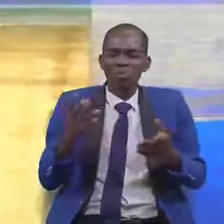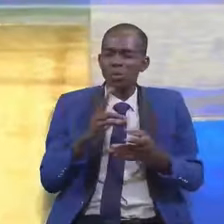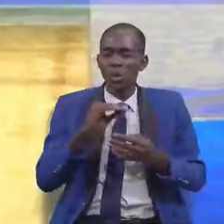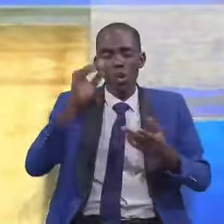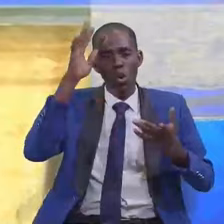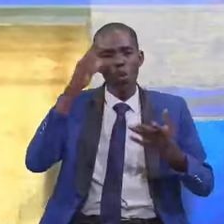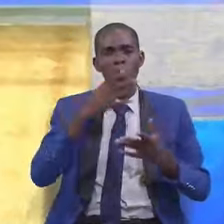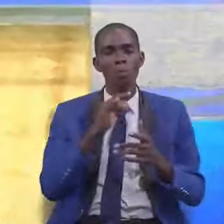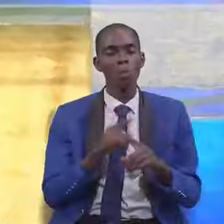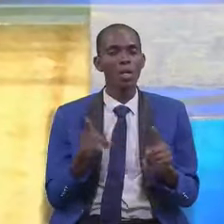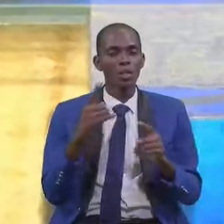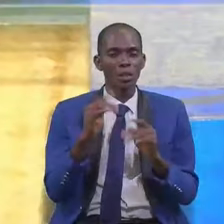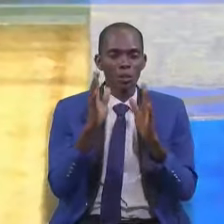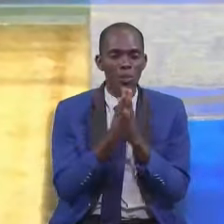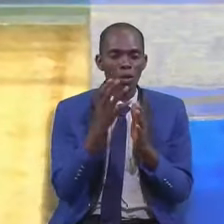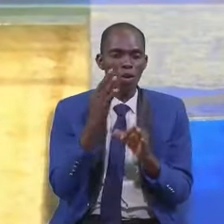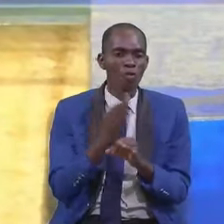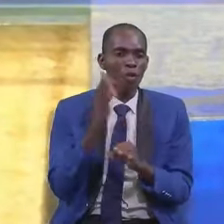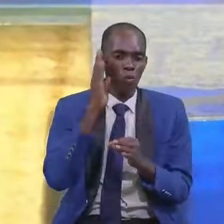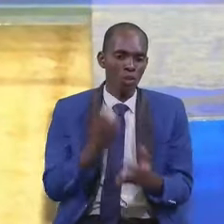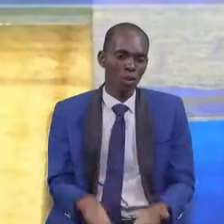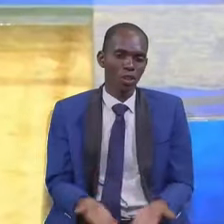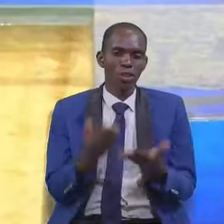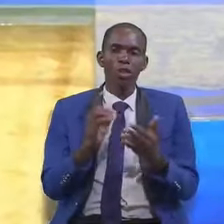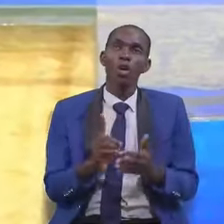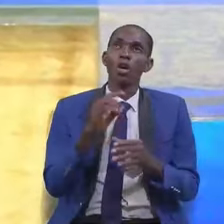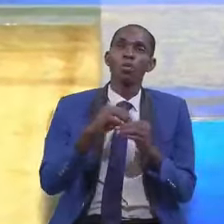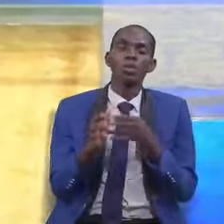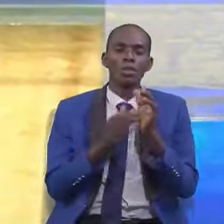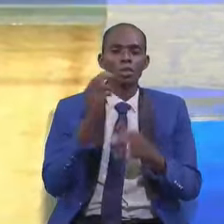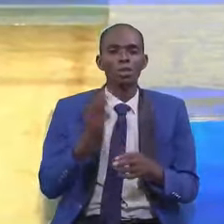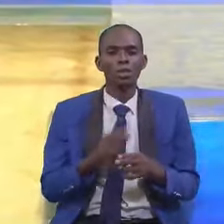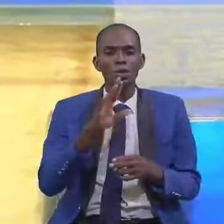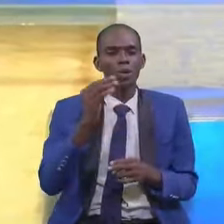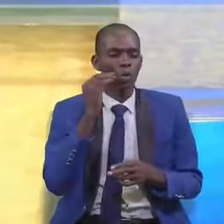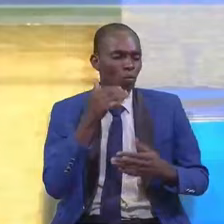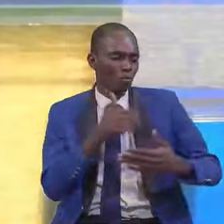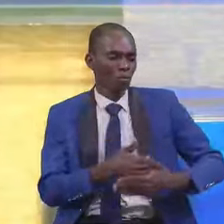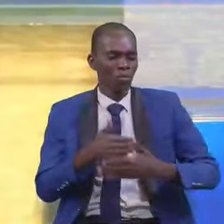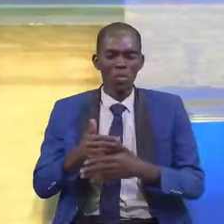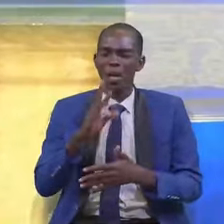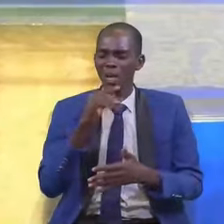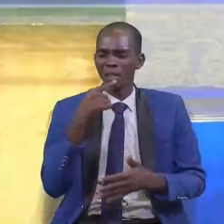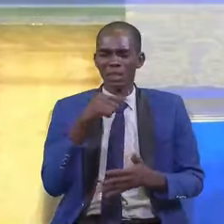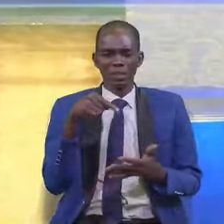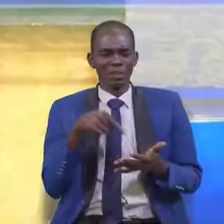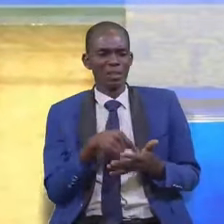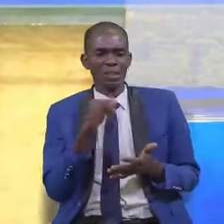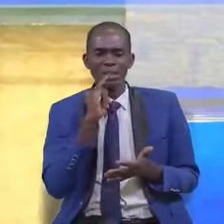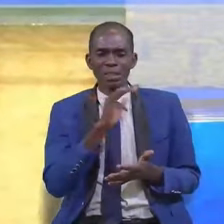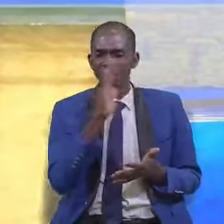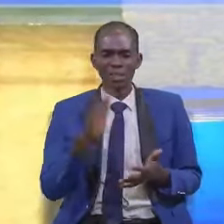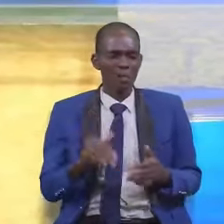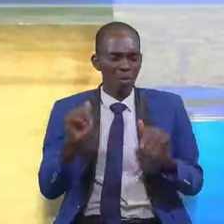la foi le relèvera. Et tout le monde pleure que ceci est impotable, ceci est lamentable, et